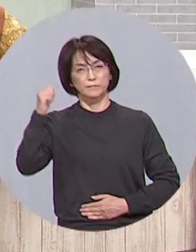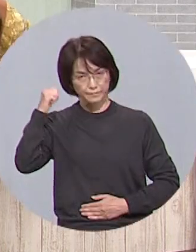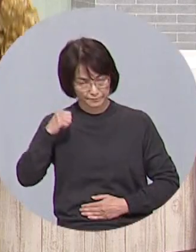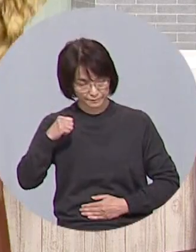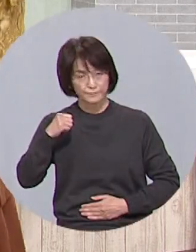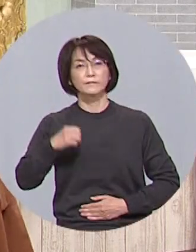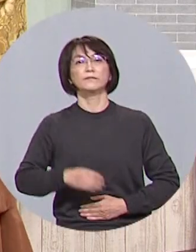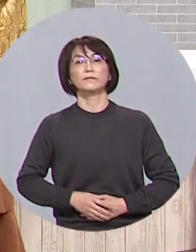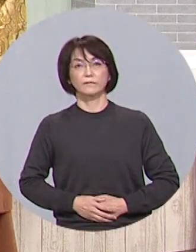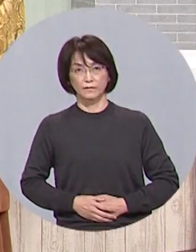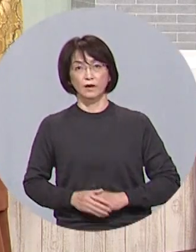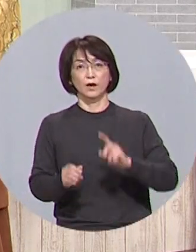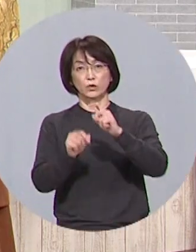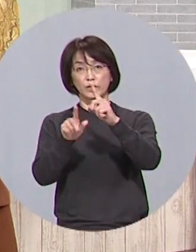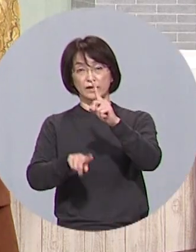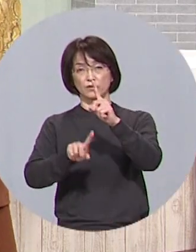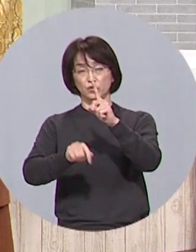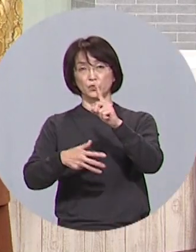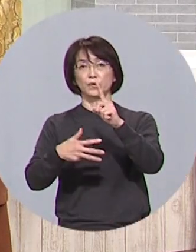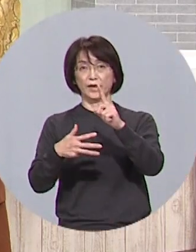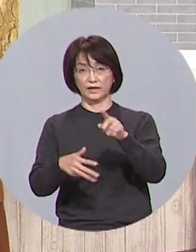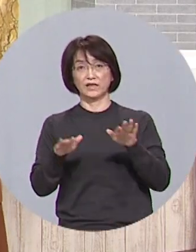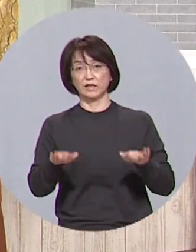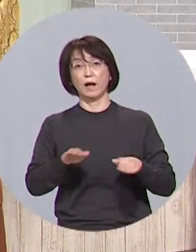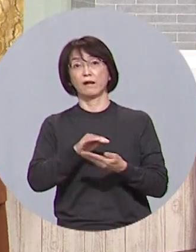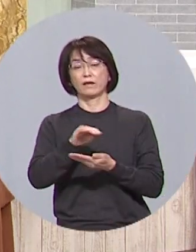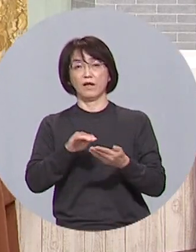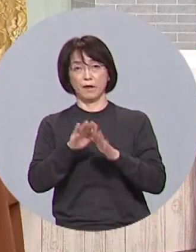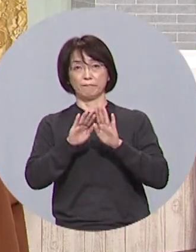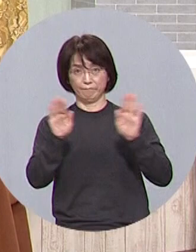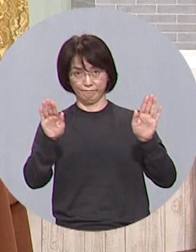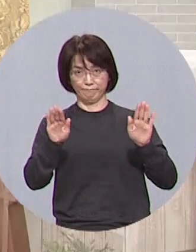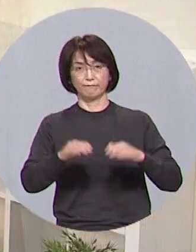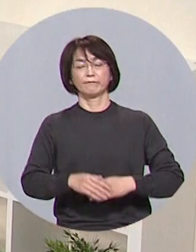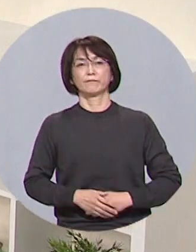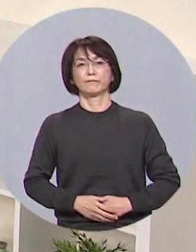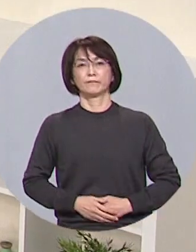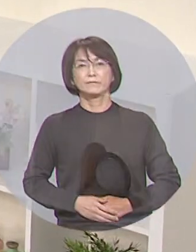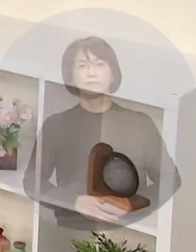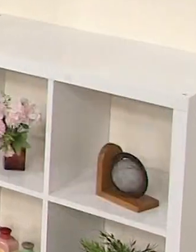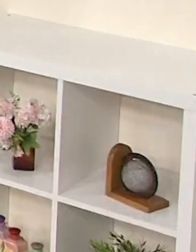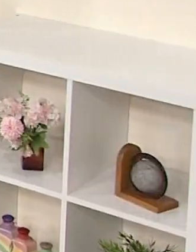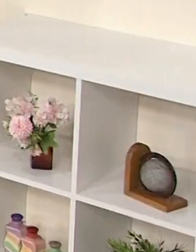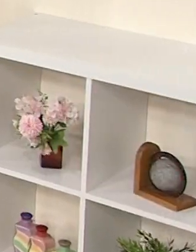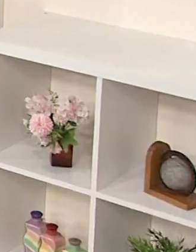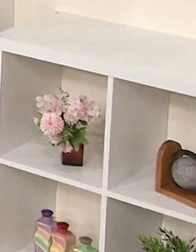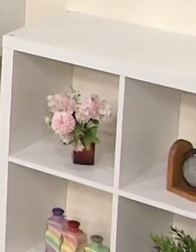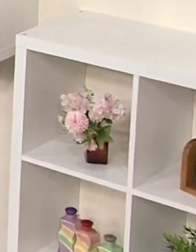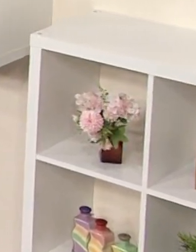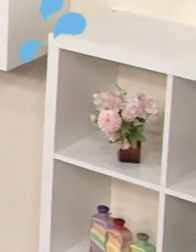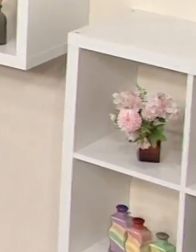おはようございます。 11月18日 今たま スタート。